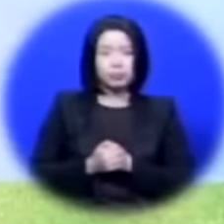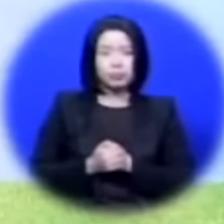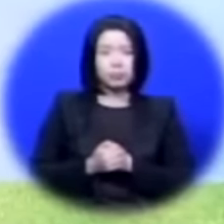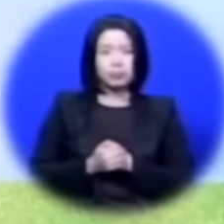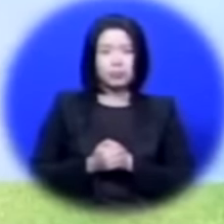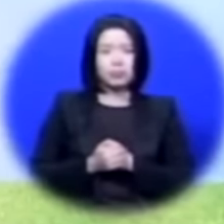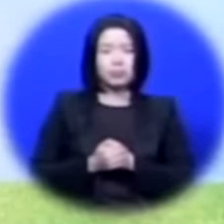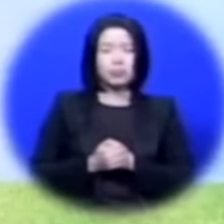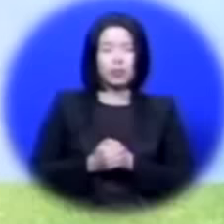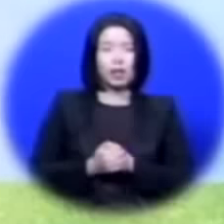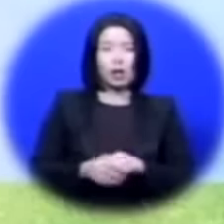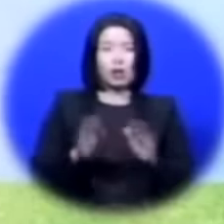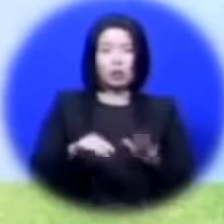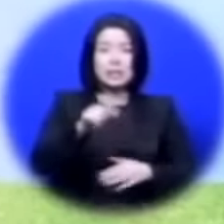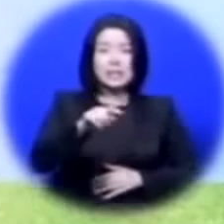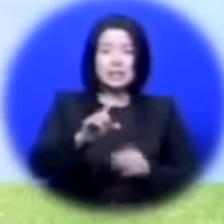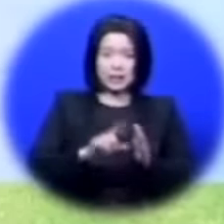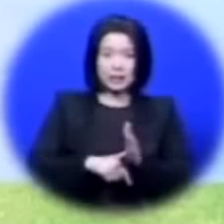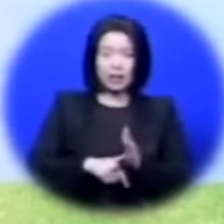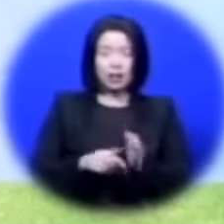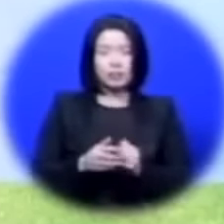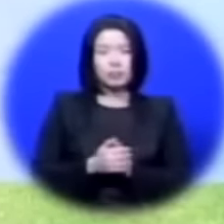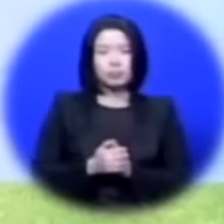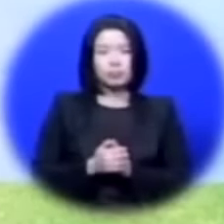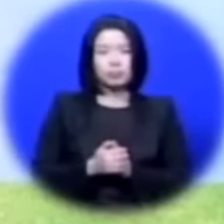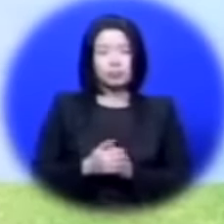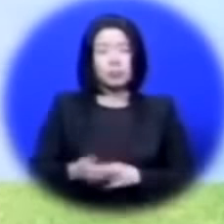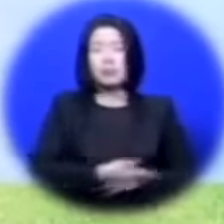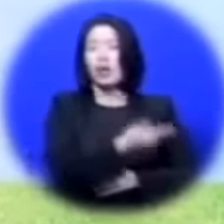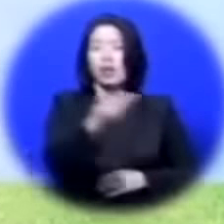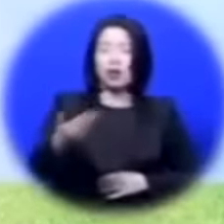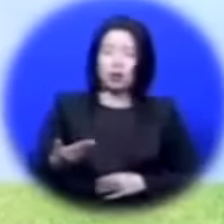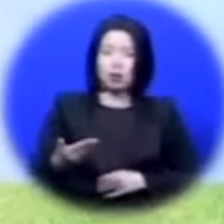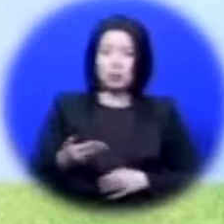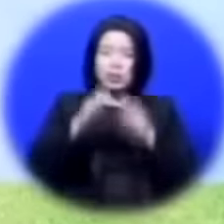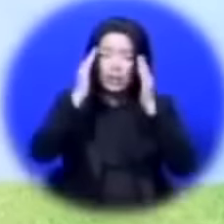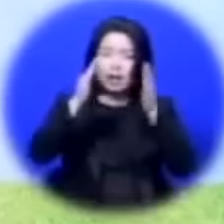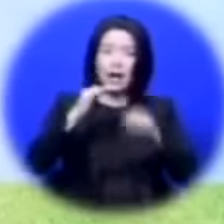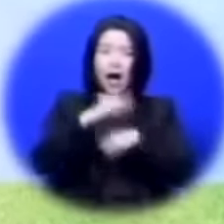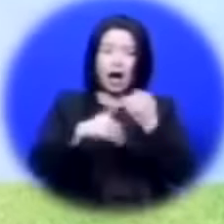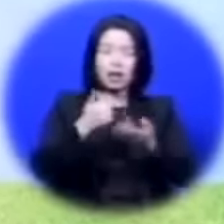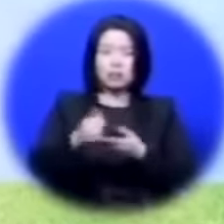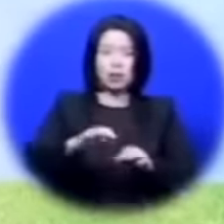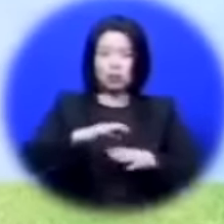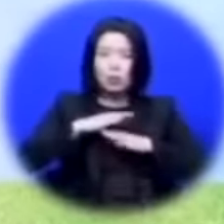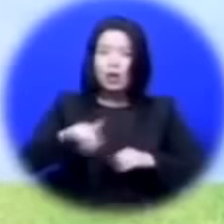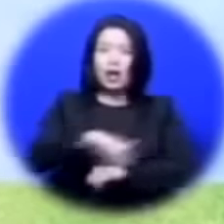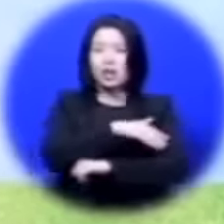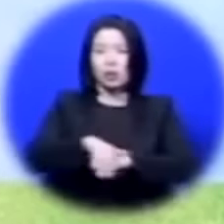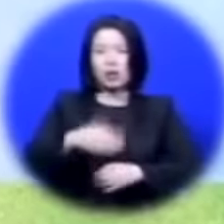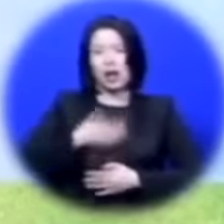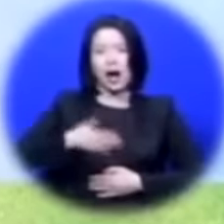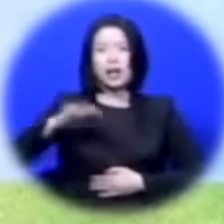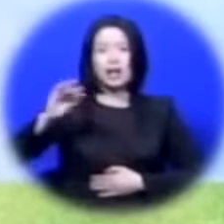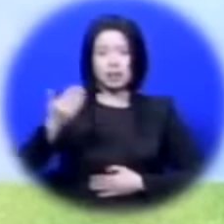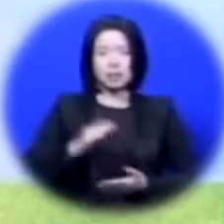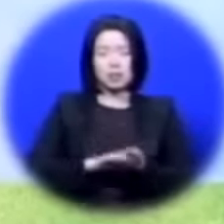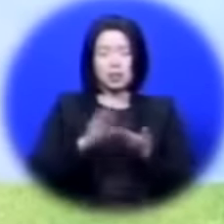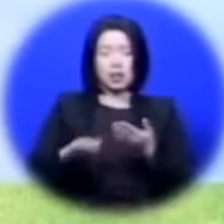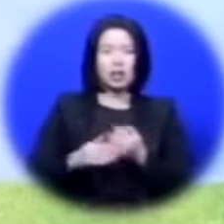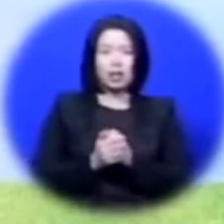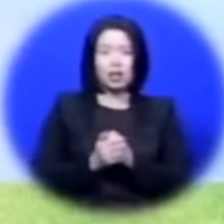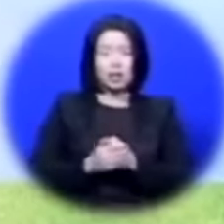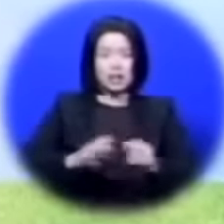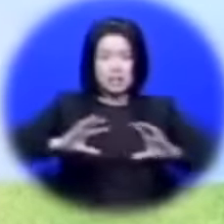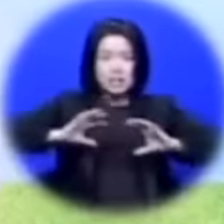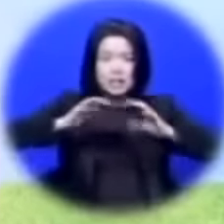없어요 오늘이 시간에 여러분은 여러분을 향한 하나님의 놀라운 계획을 아셔야 합니다